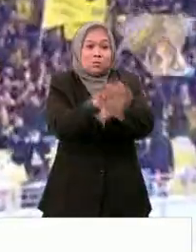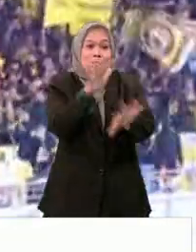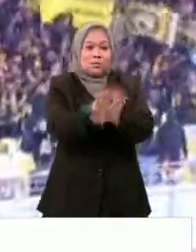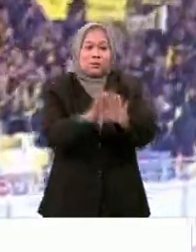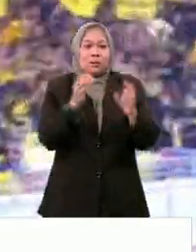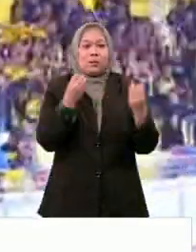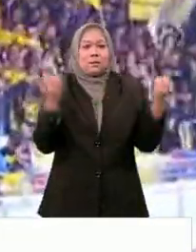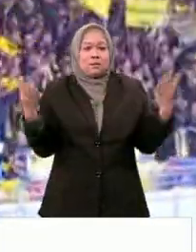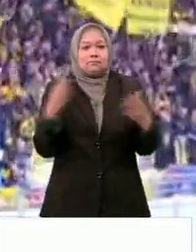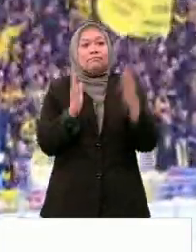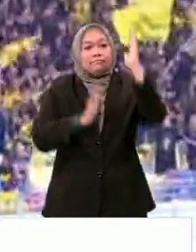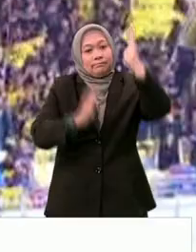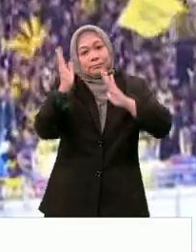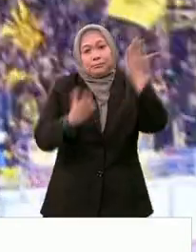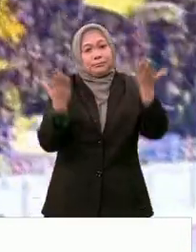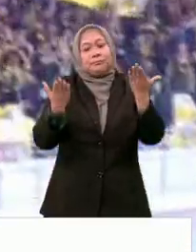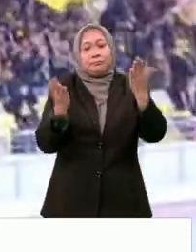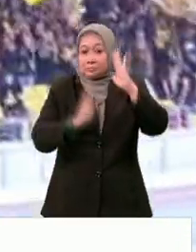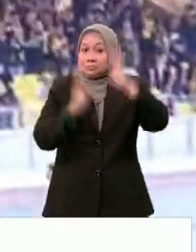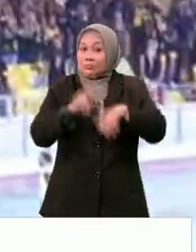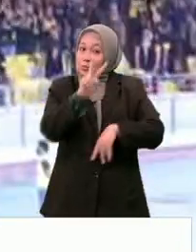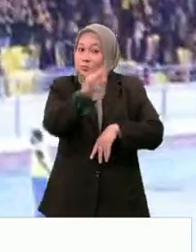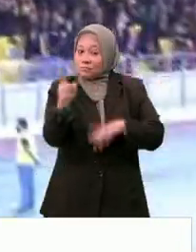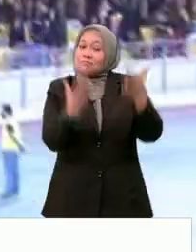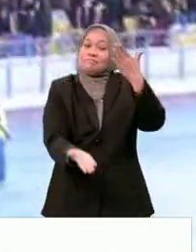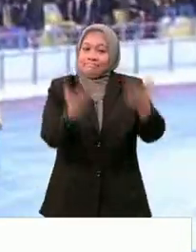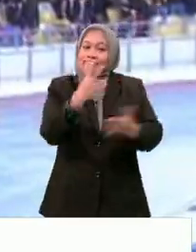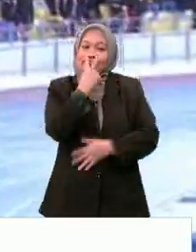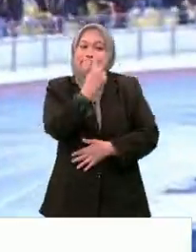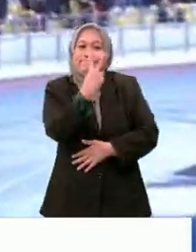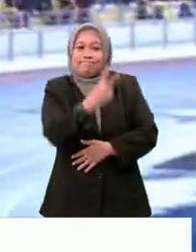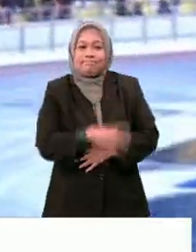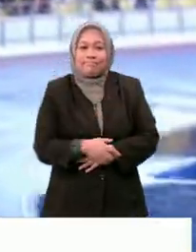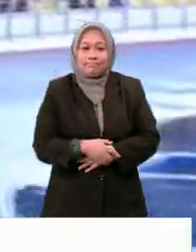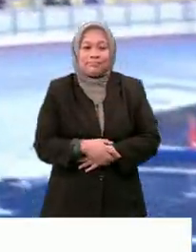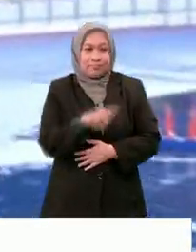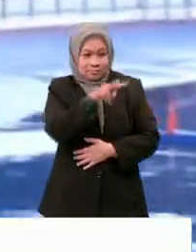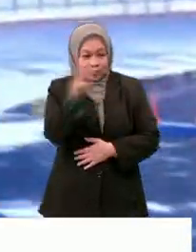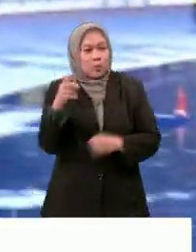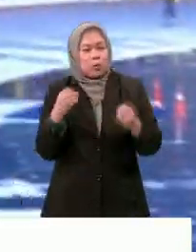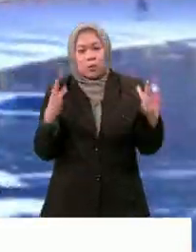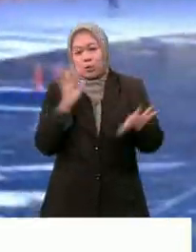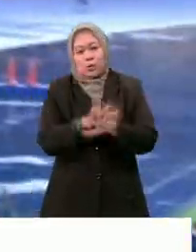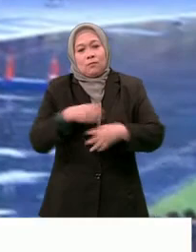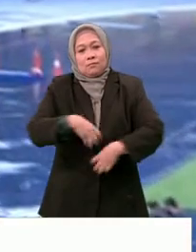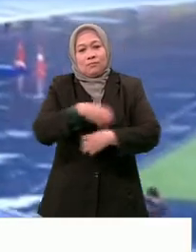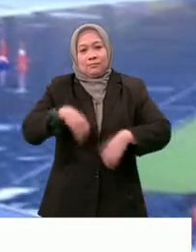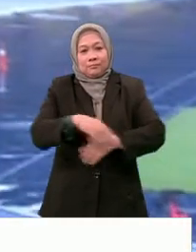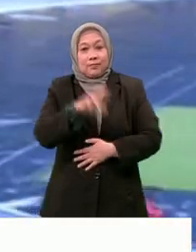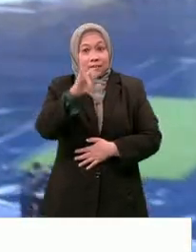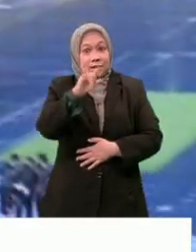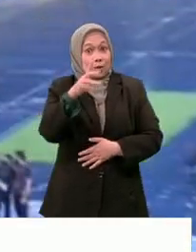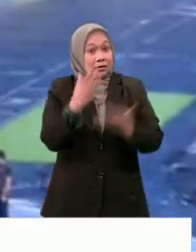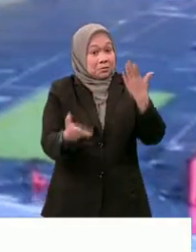sekelas penyokong Harimau Malaya, saya jangkakan Malaysia akan menang 2-1 pada malam ini, Zul. Kalau saya sendiri memang sangat meriah, Zul. Ridaudin punya ramalan